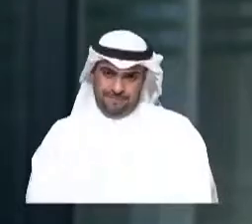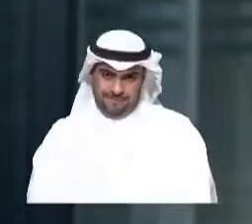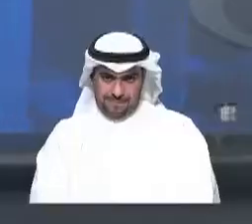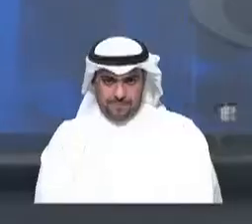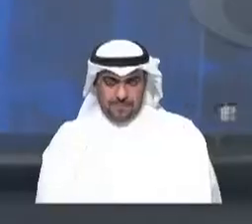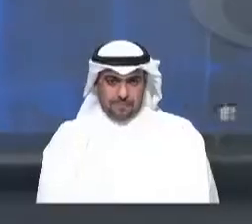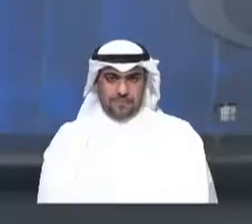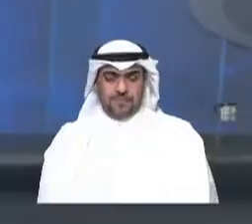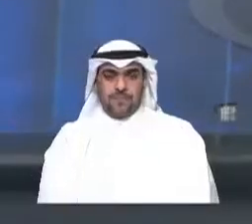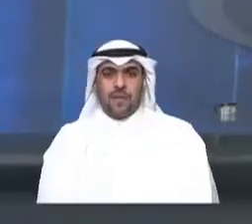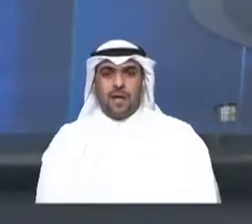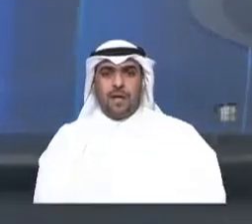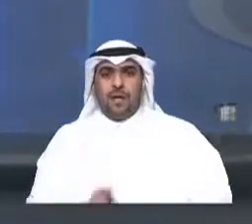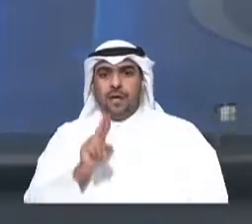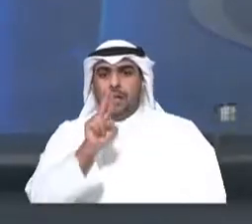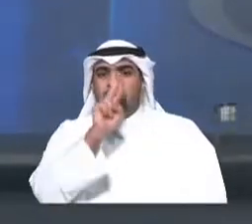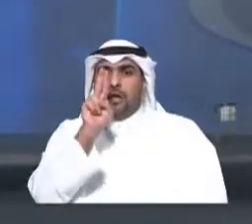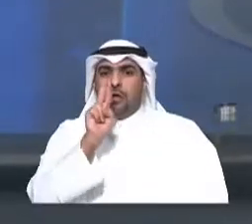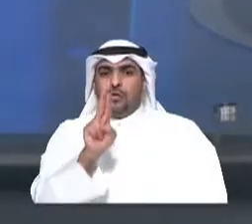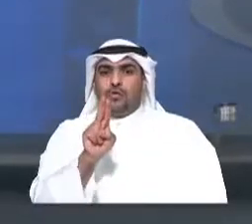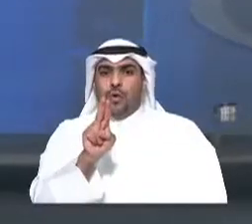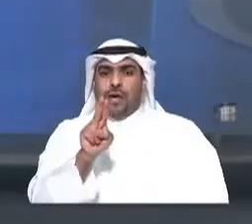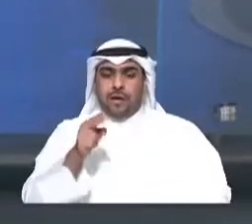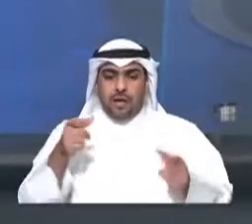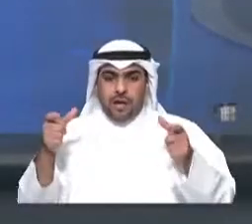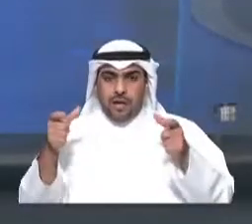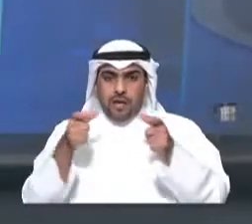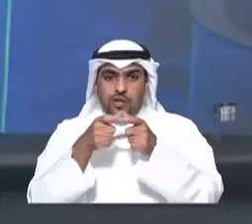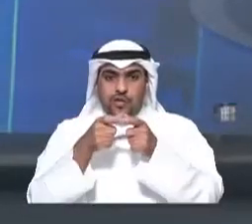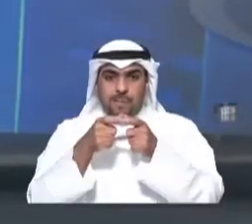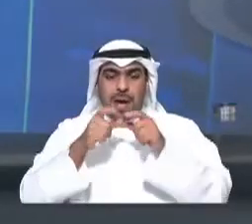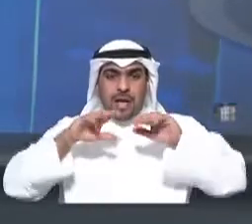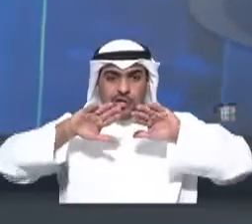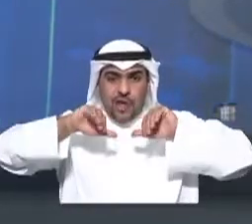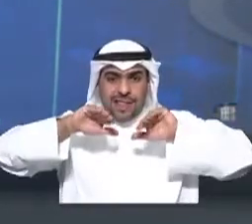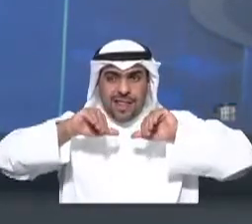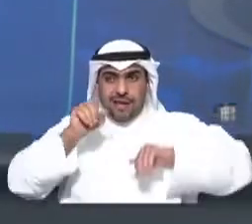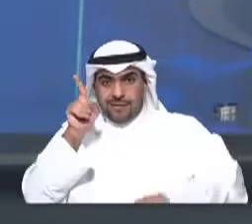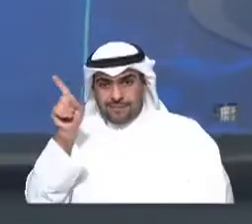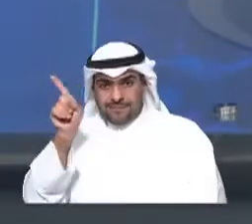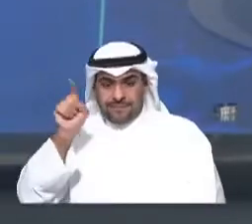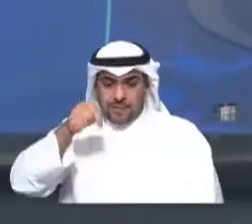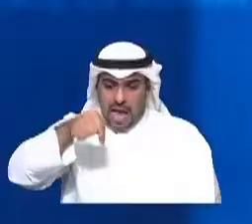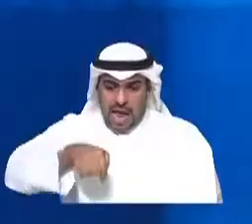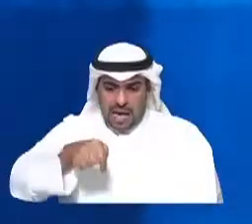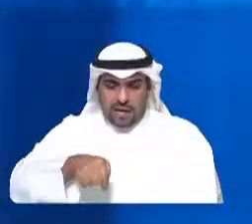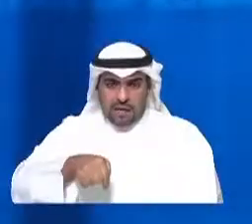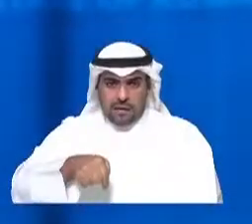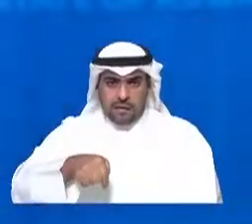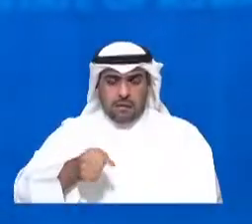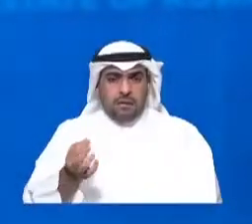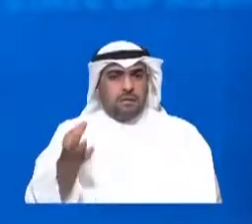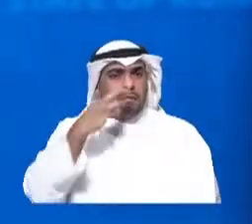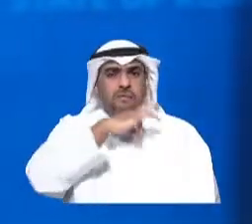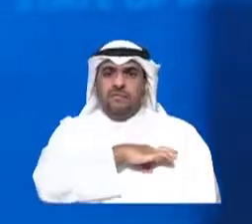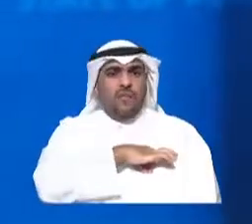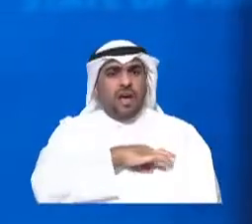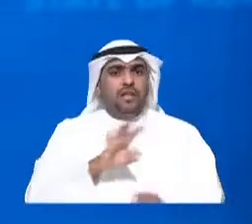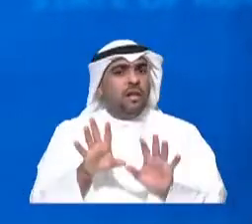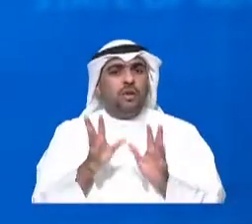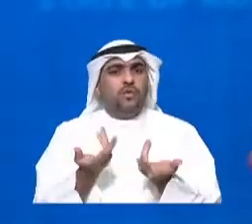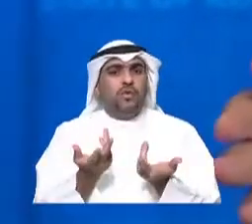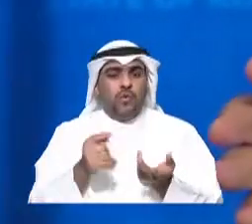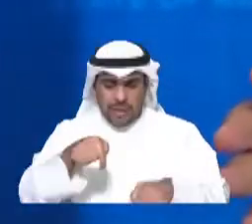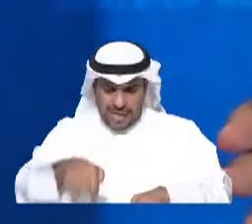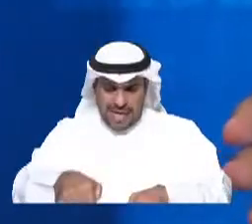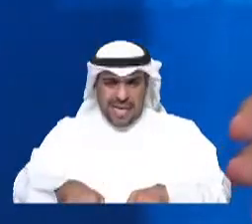هي أهمية هذه القمة في هذا الوقت؟ هذه القمة تأتي في ظروف يعني جدا صعبة، وجود أولا